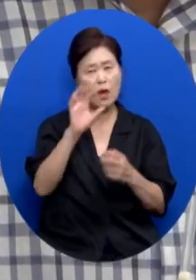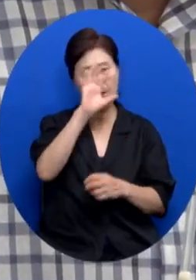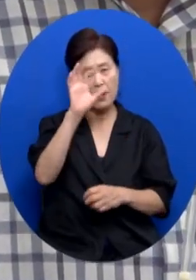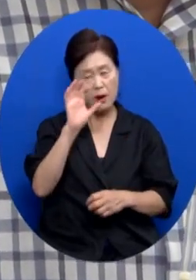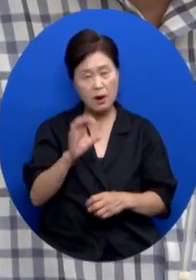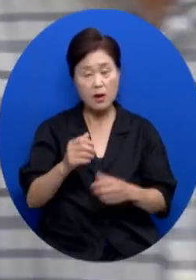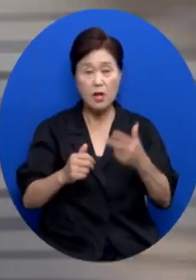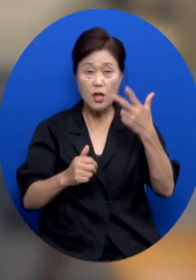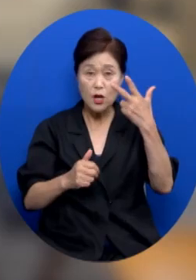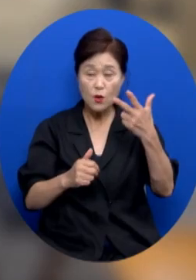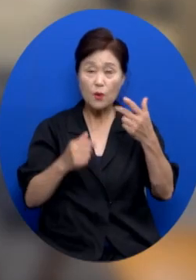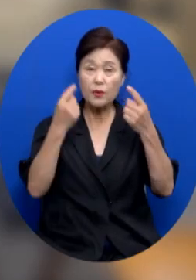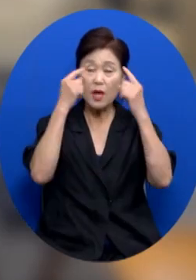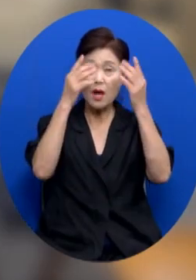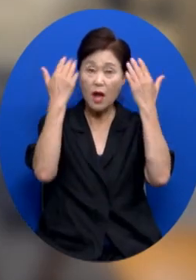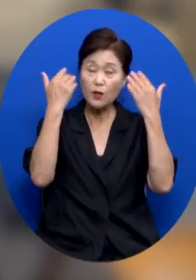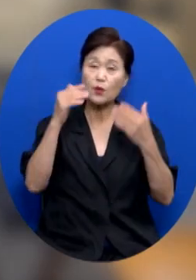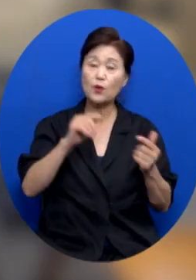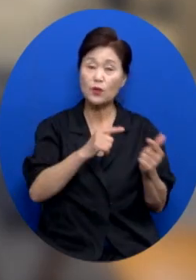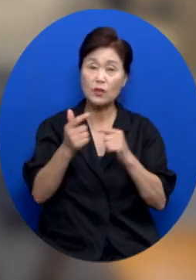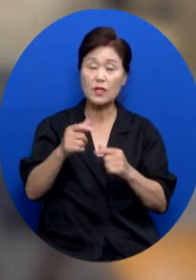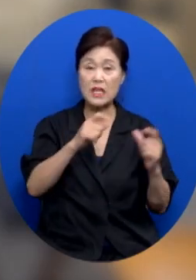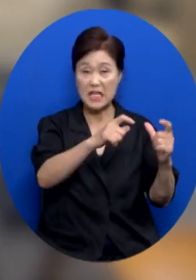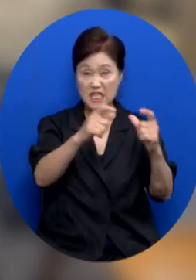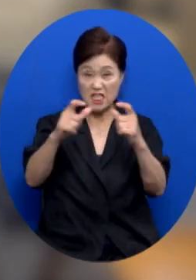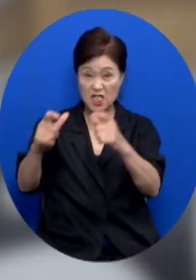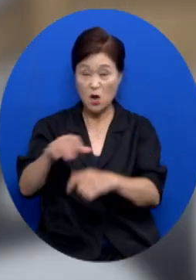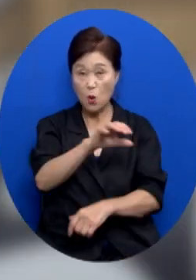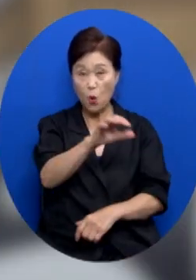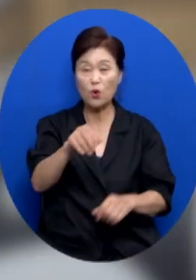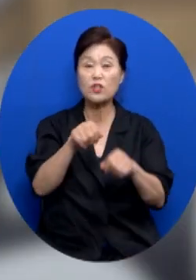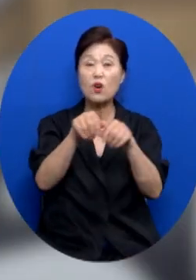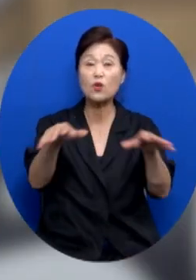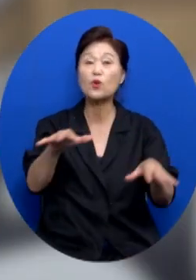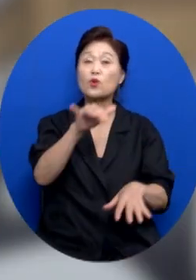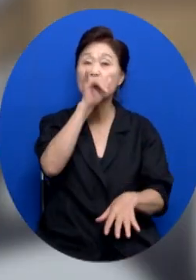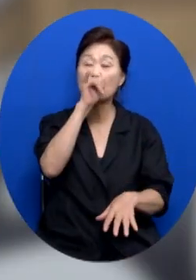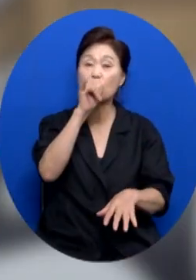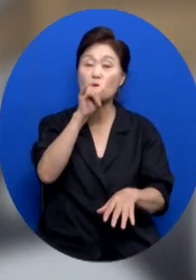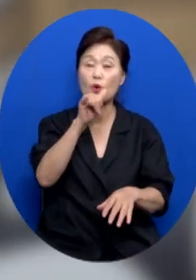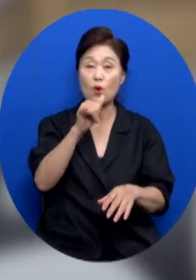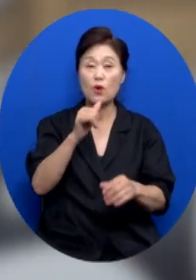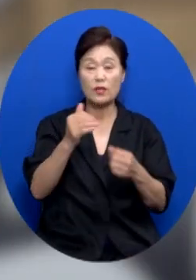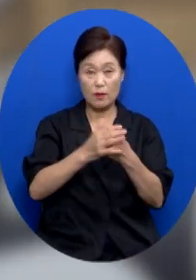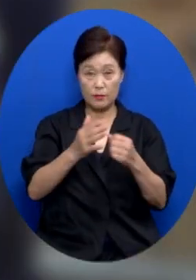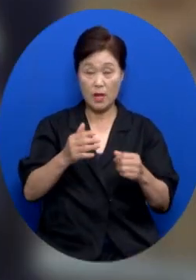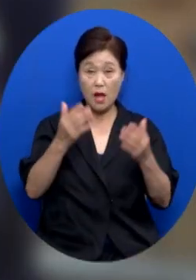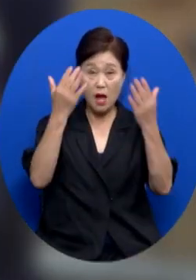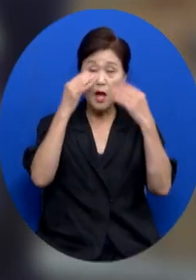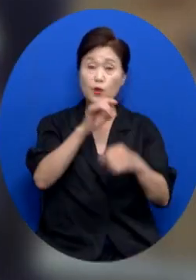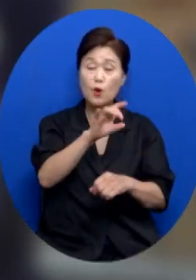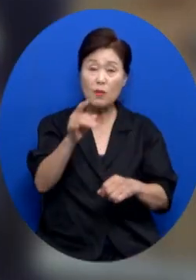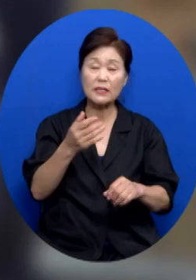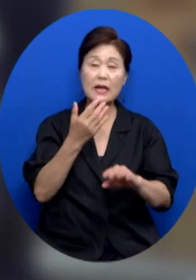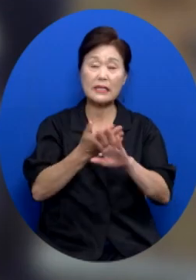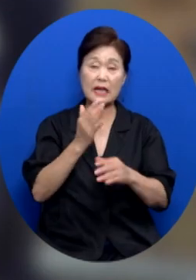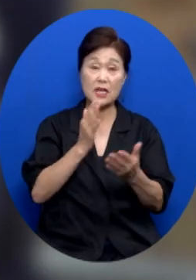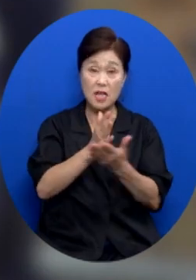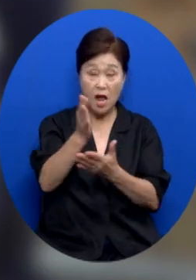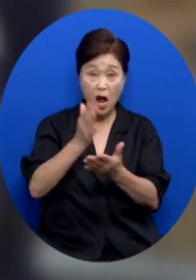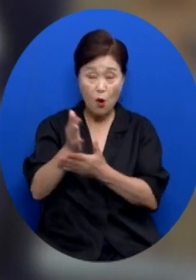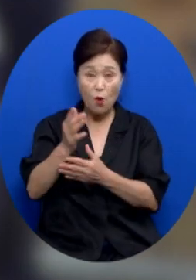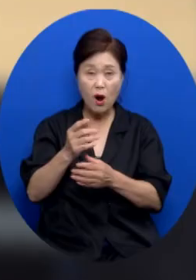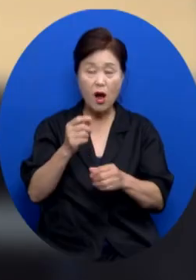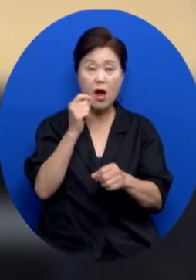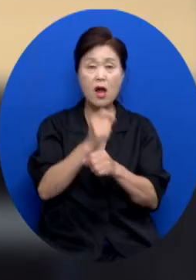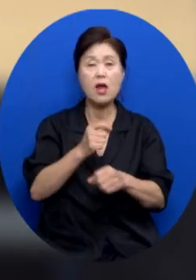7개 신학대가 다른 지역에 위치한 만큼 지리적 기능을 구축하고 있습니다. 학교마다 각기 다른 학과와